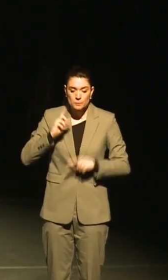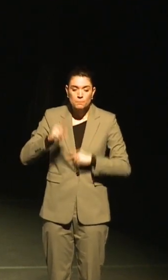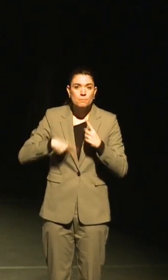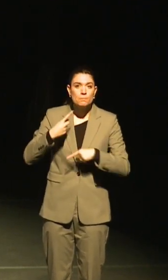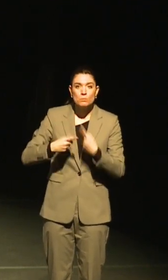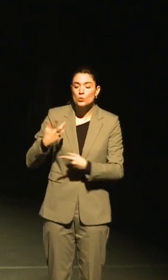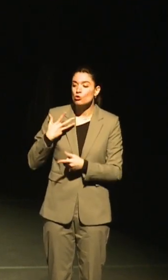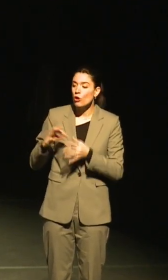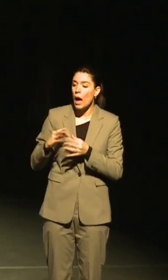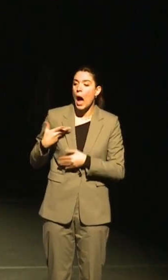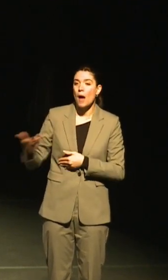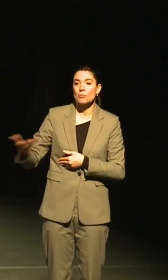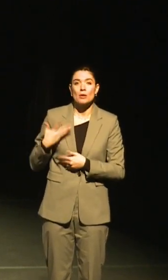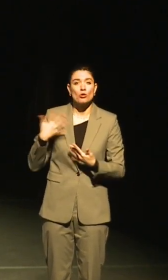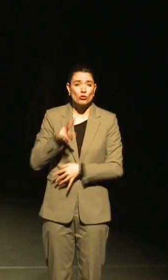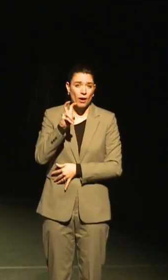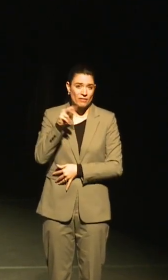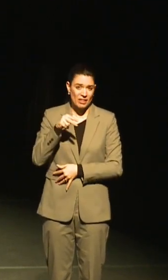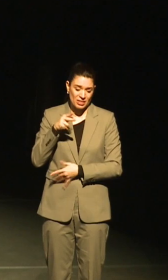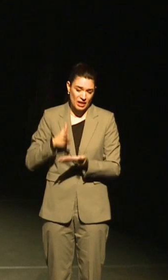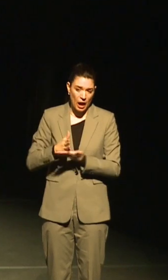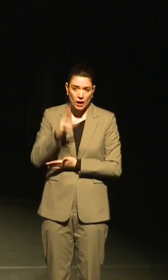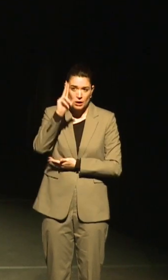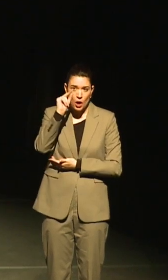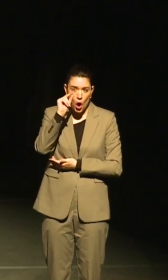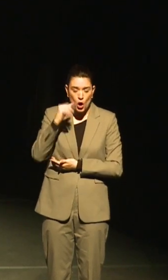che conosco da vent'anni inizia a parlarmi di questa barca